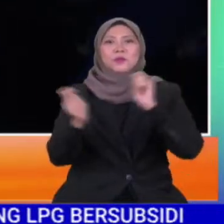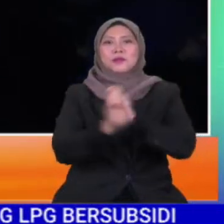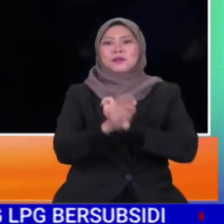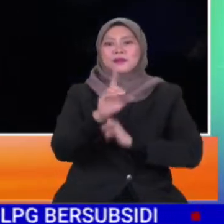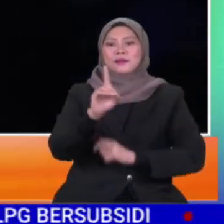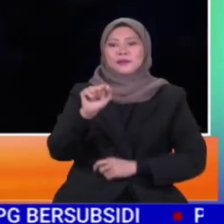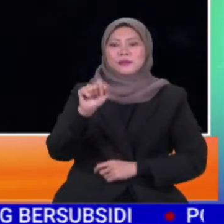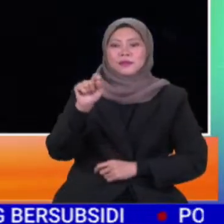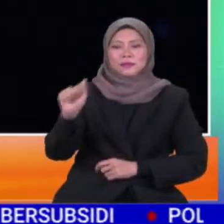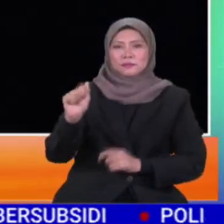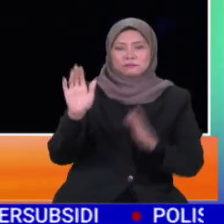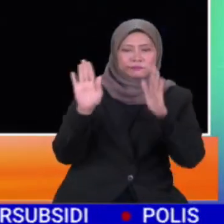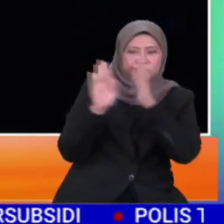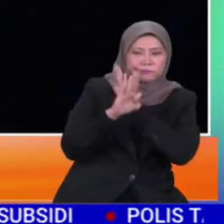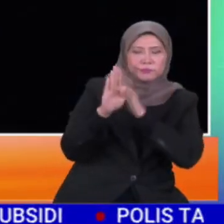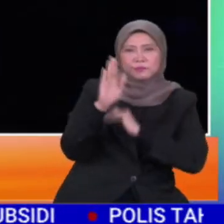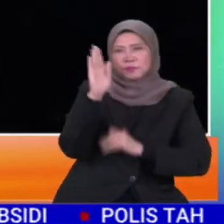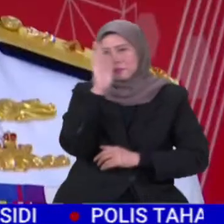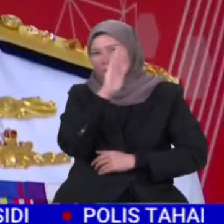data perisikan dua hala.